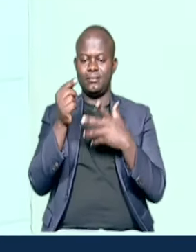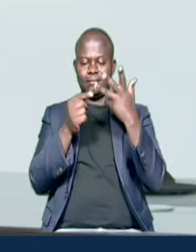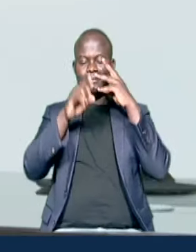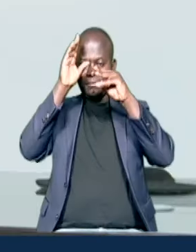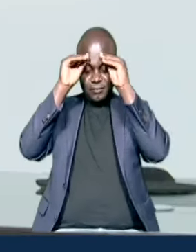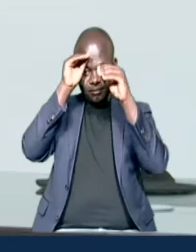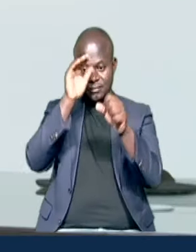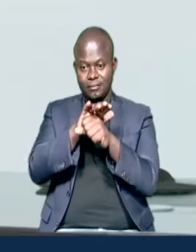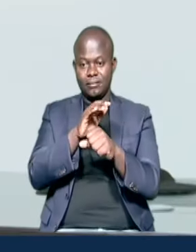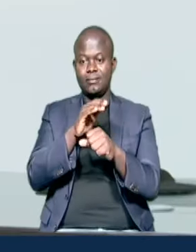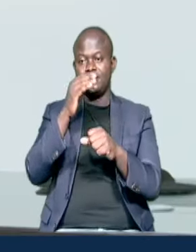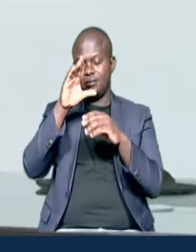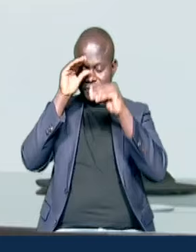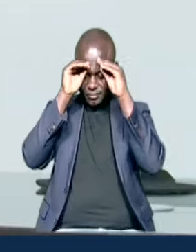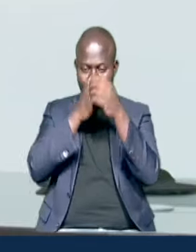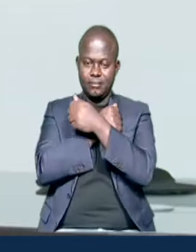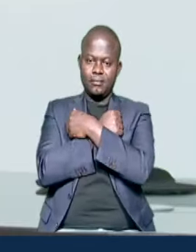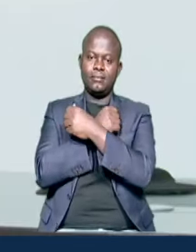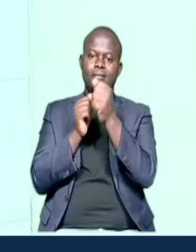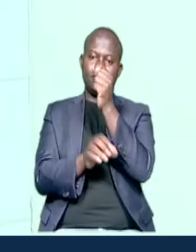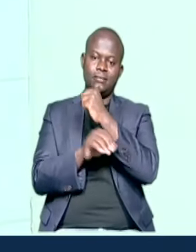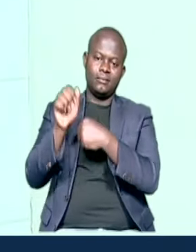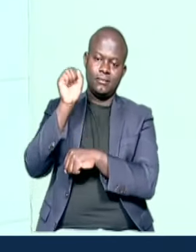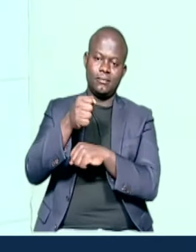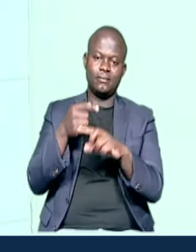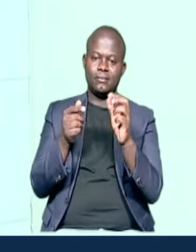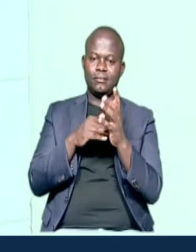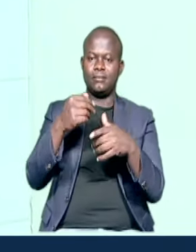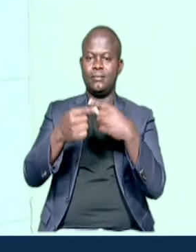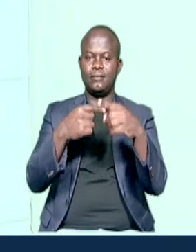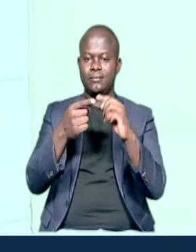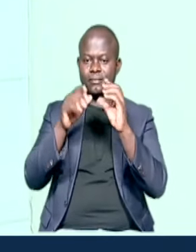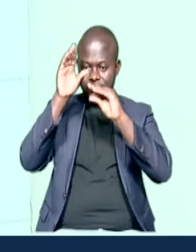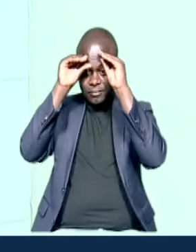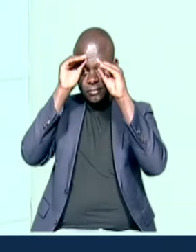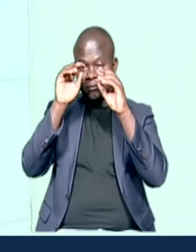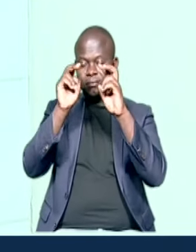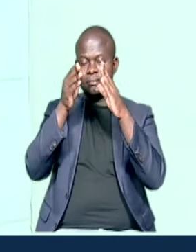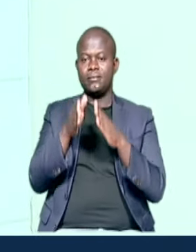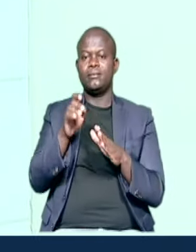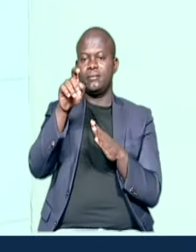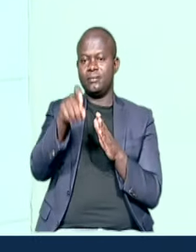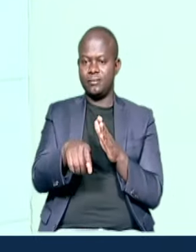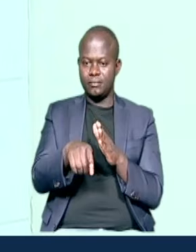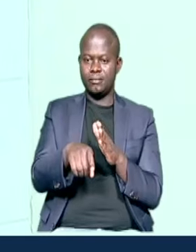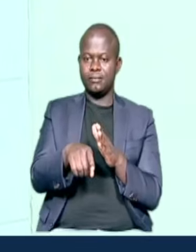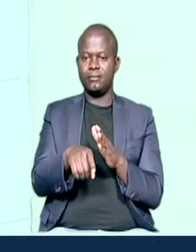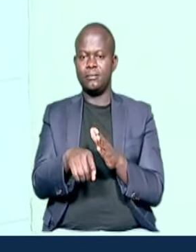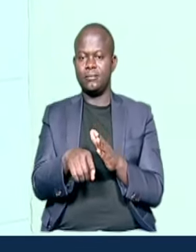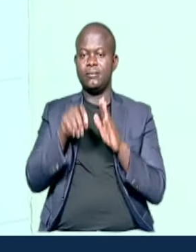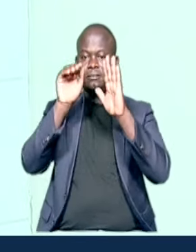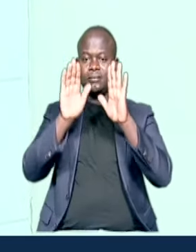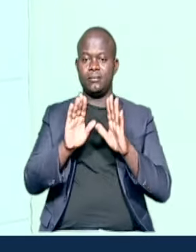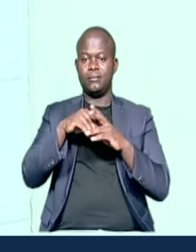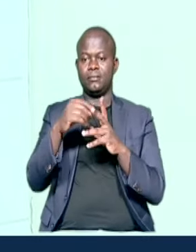menshi nize gukunda igihugu birushijeho kandi n'ubigikomeza nize ko umuntu akwiriye kuba indashyikirwa